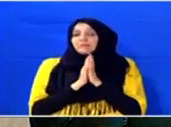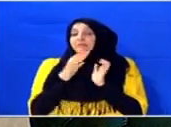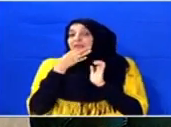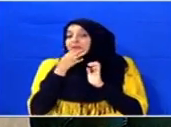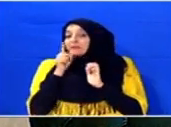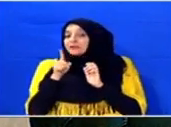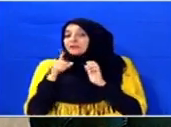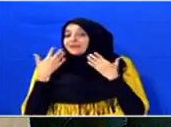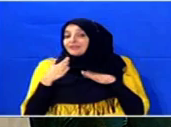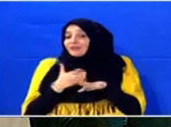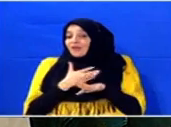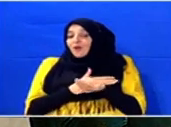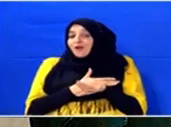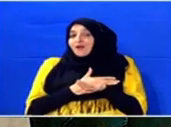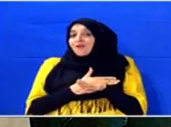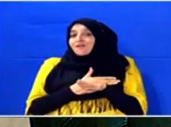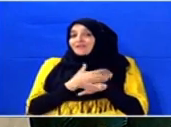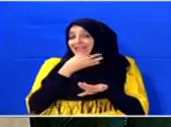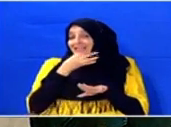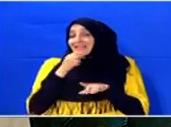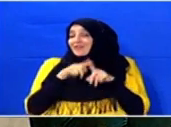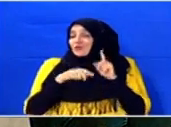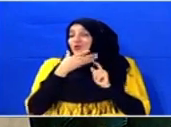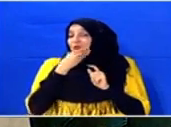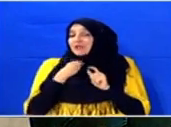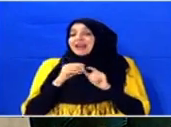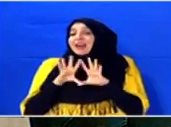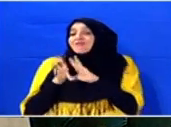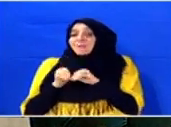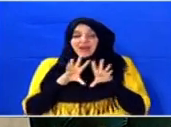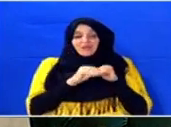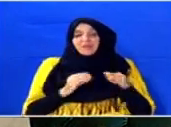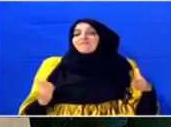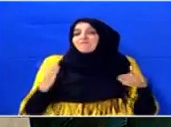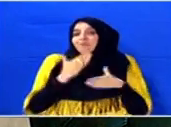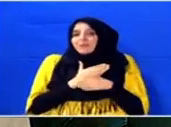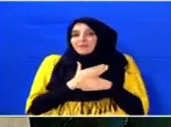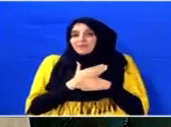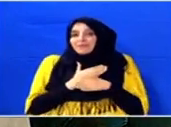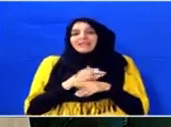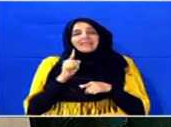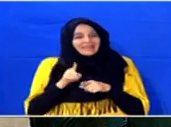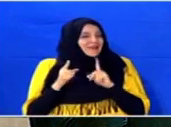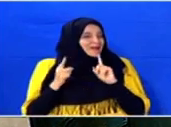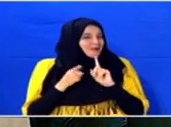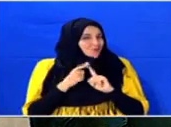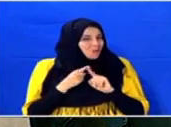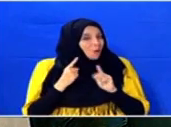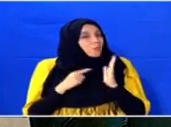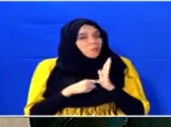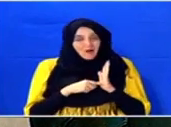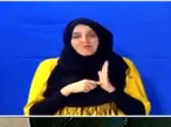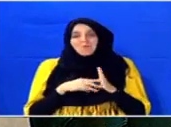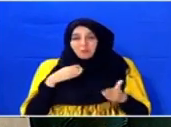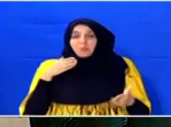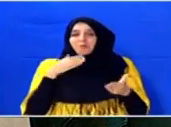ولكن قلت لنا واحد الكلمه حلوه تدخلت العائله وهذا الذي نريد هذا هو